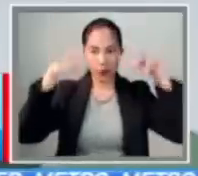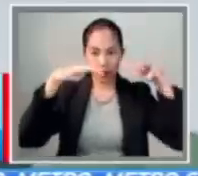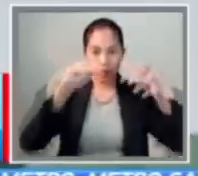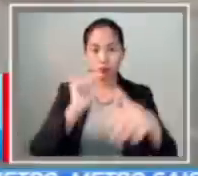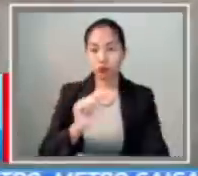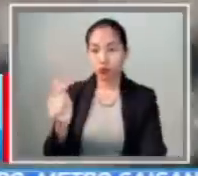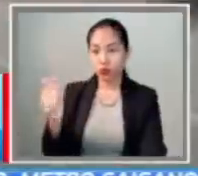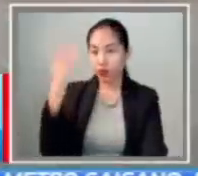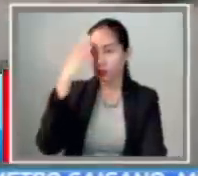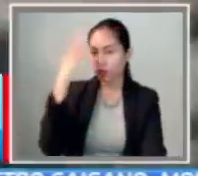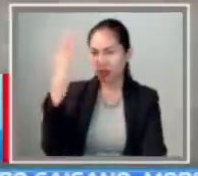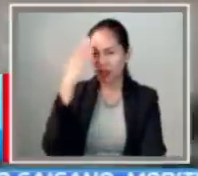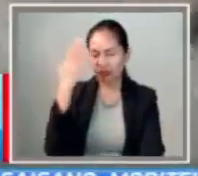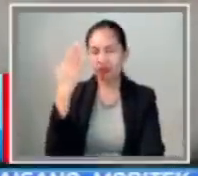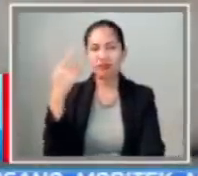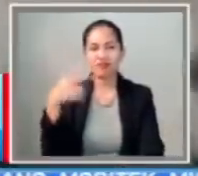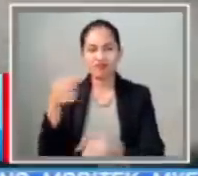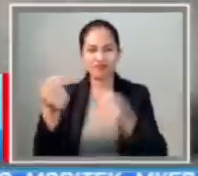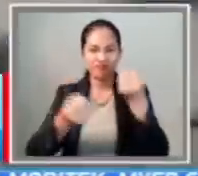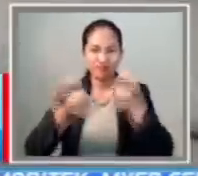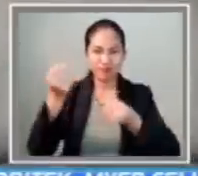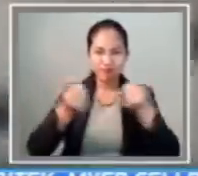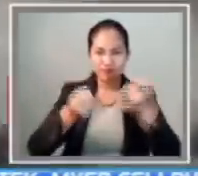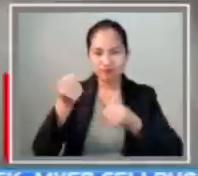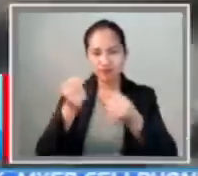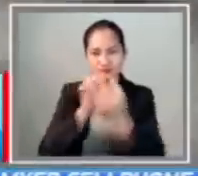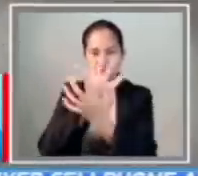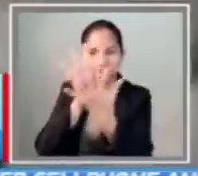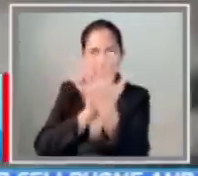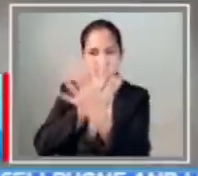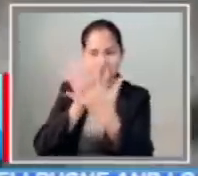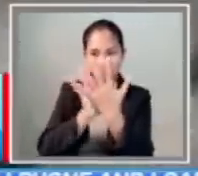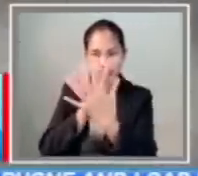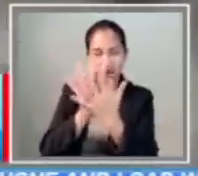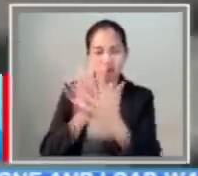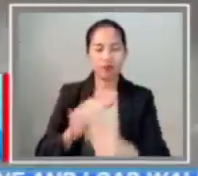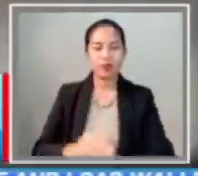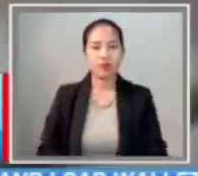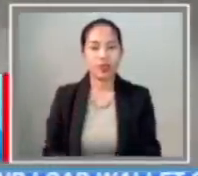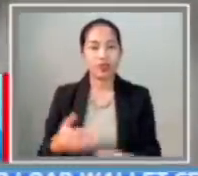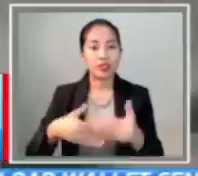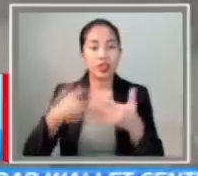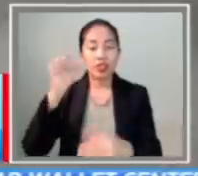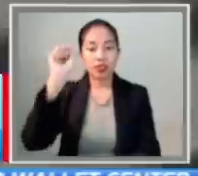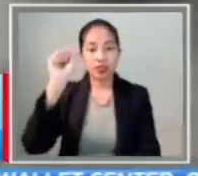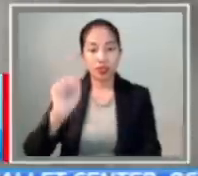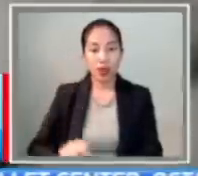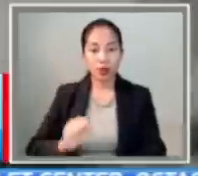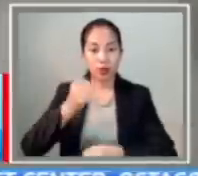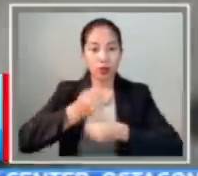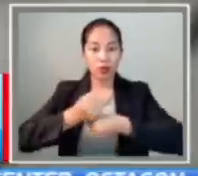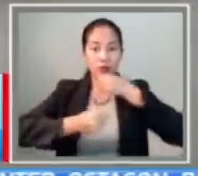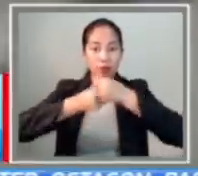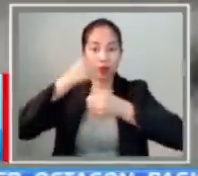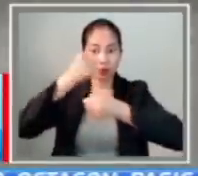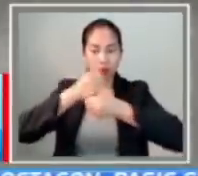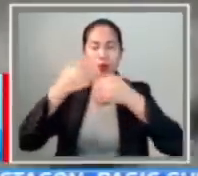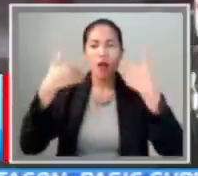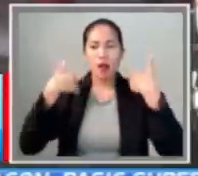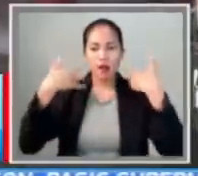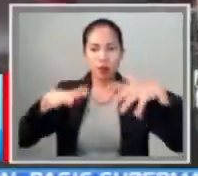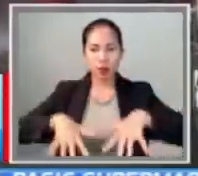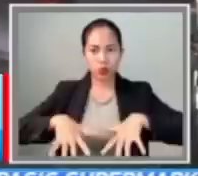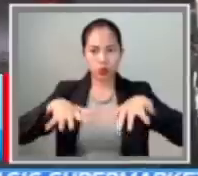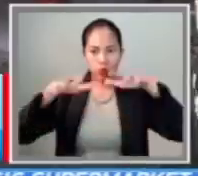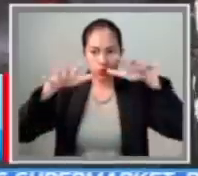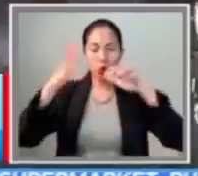daan. Kagabi, bumaha sa ilang kalsada sa Coronadal South Cotabato dahil sa lakas ng ulan. Hirap dumaan ang